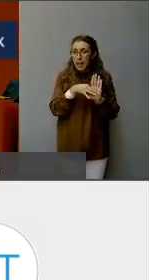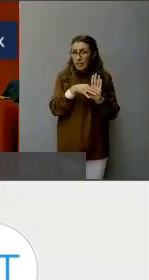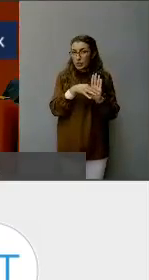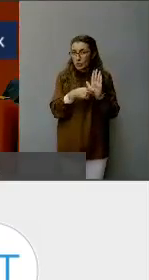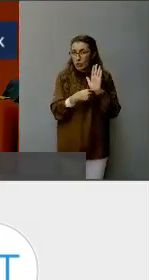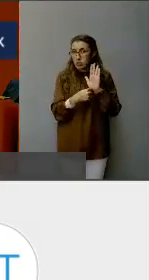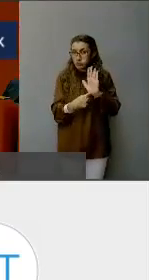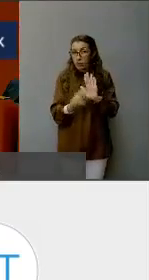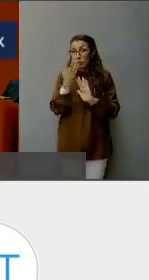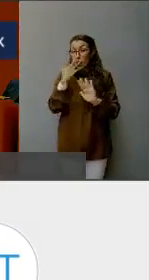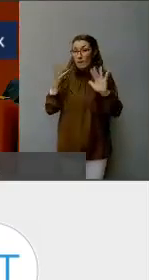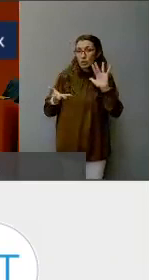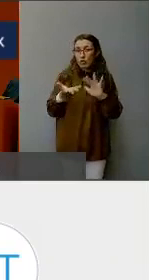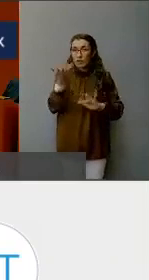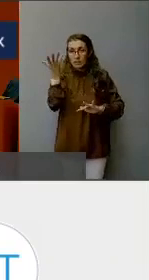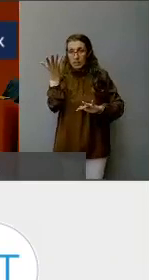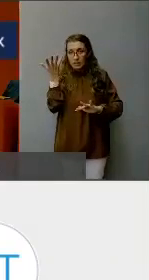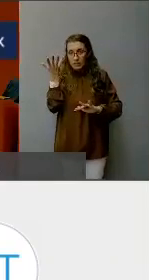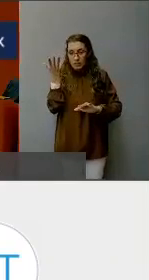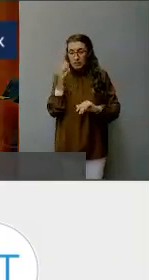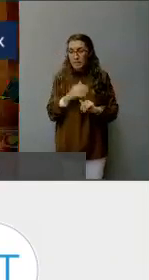sovrintendenza grazie